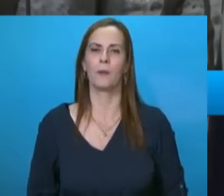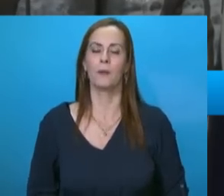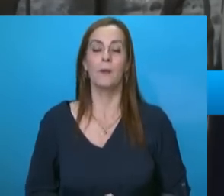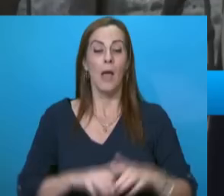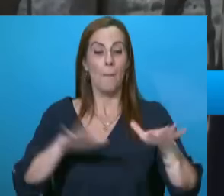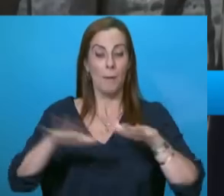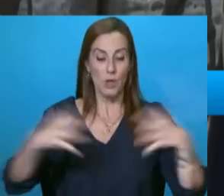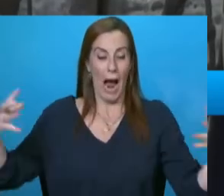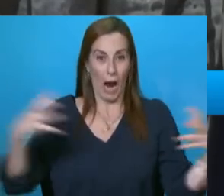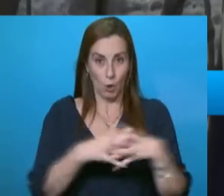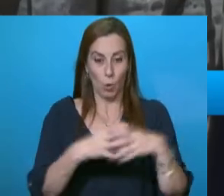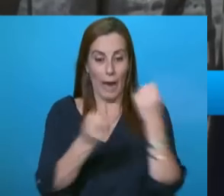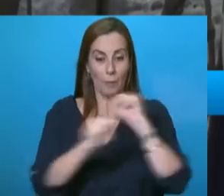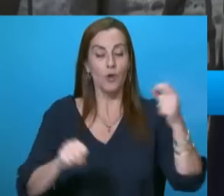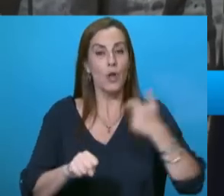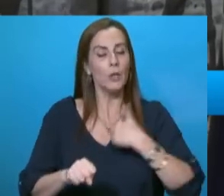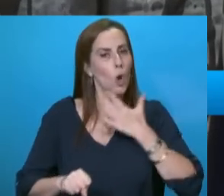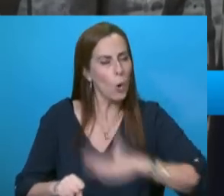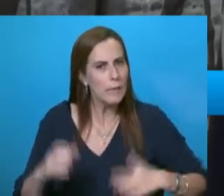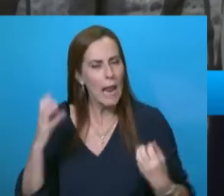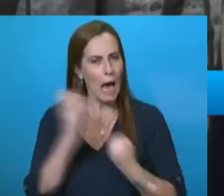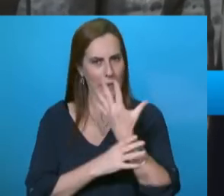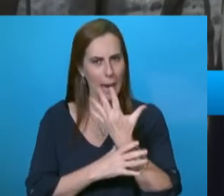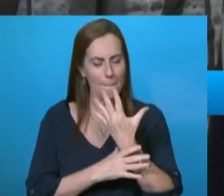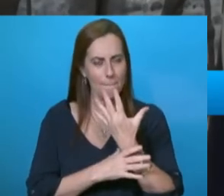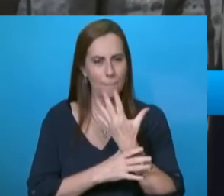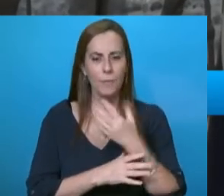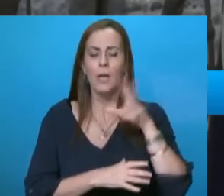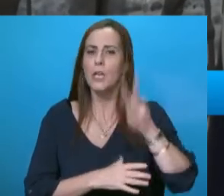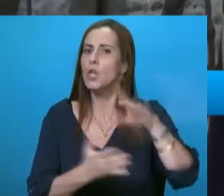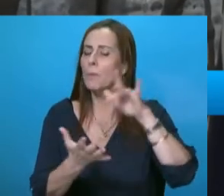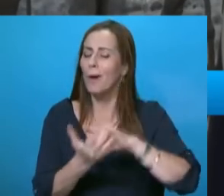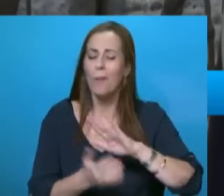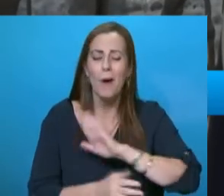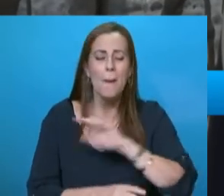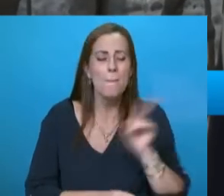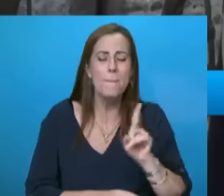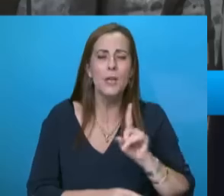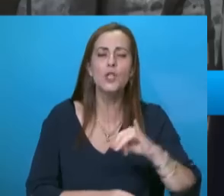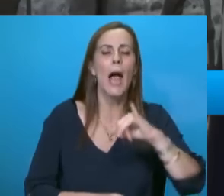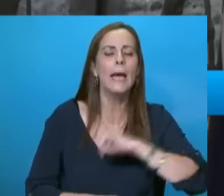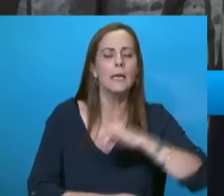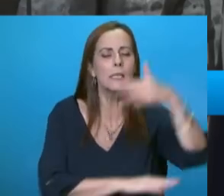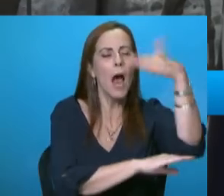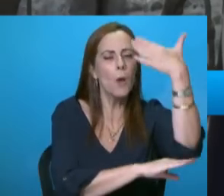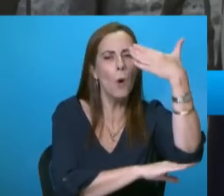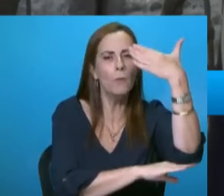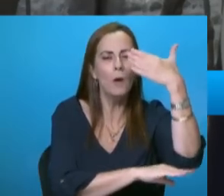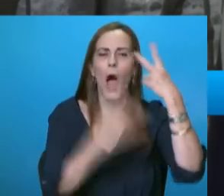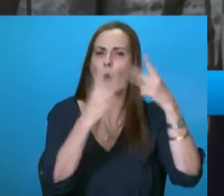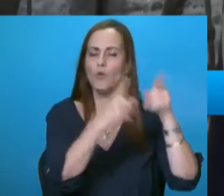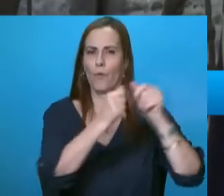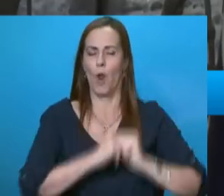בממשלת האחדות הליברלית שאותה אני מבקש להקים, יהיה מקום לכל מי שהאינטרס הלאומי עומד לנגד